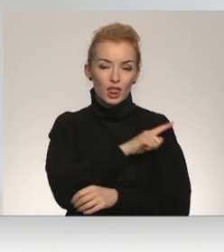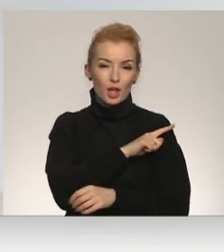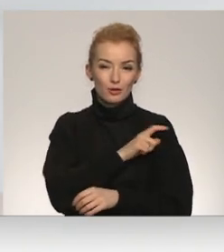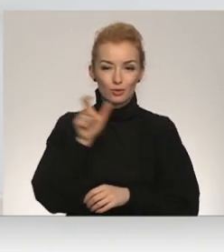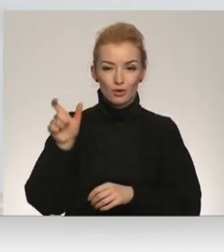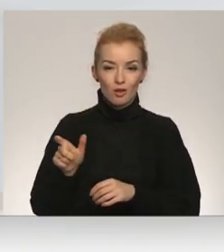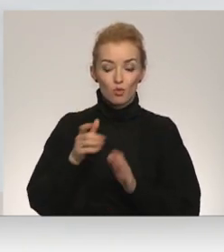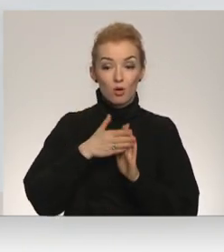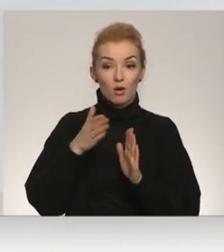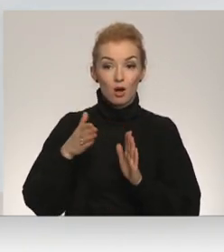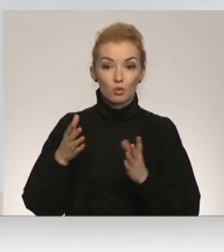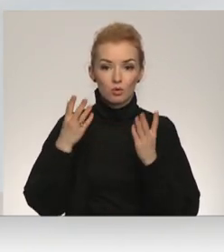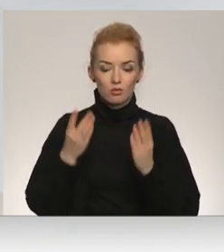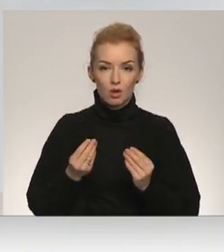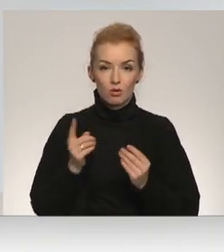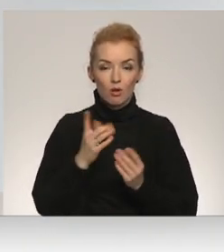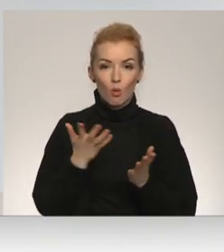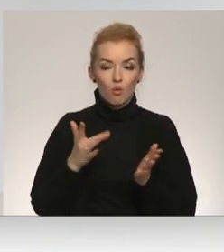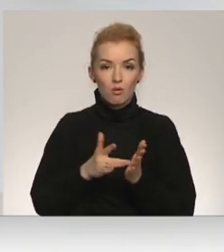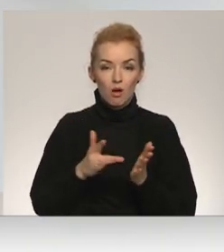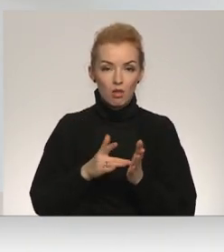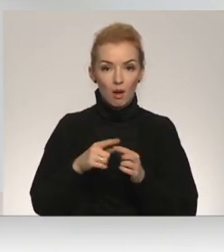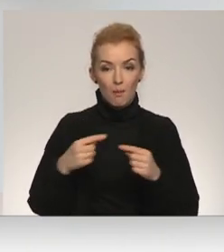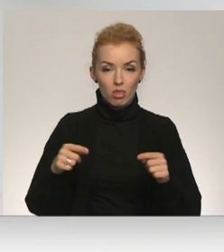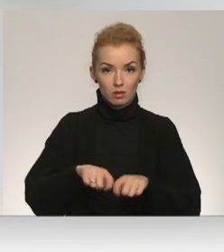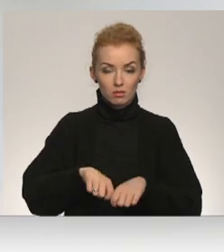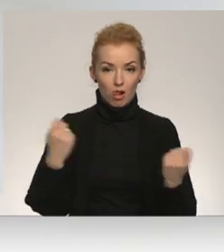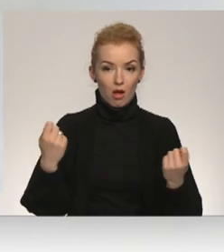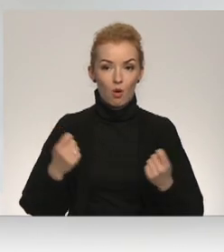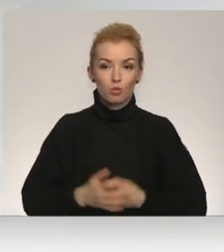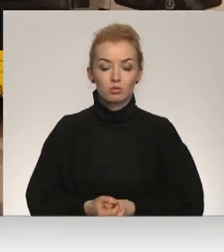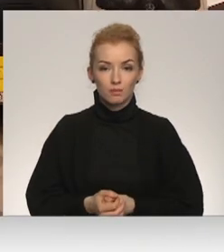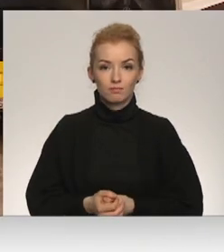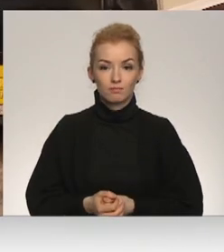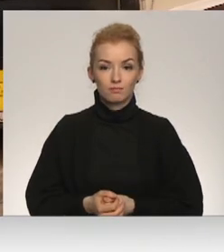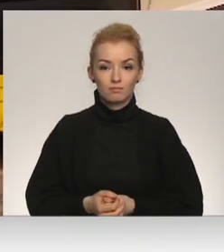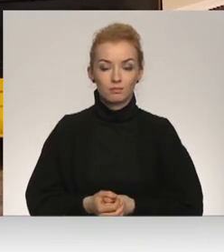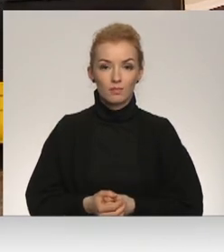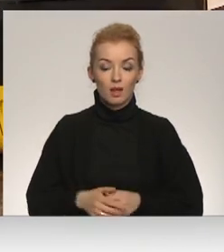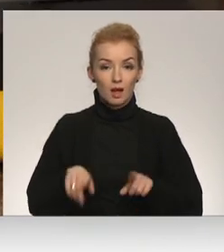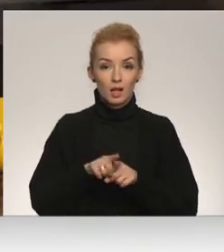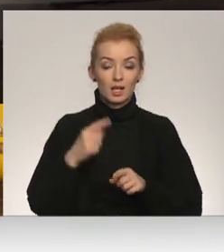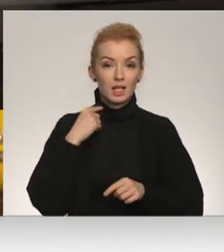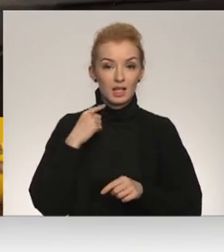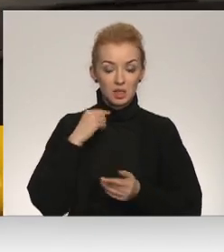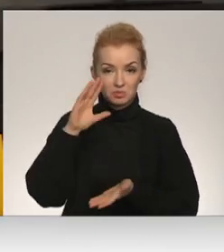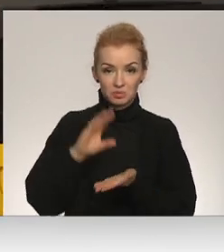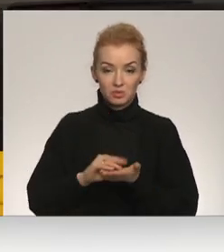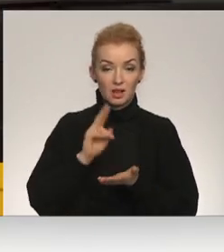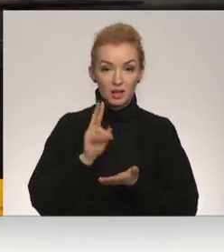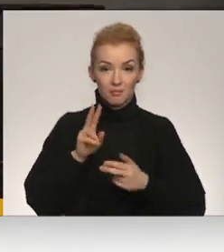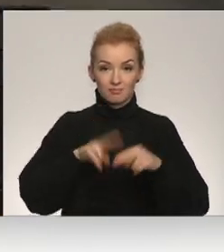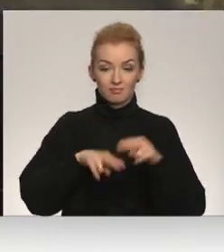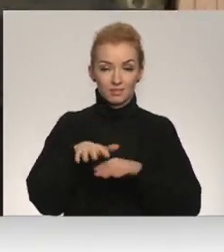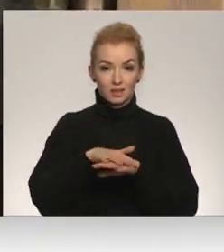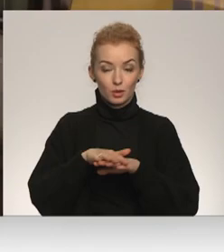katru dienu praktiski ir kaut kas savausts kaut kādā tualetē. Vēl Rīgas pieredze liecina, ka būvējot